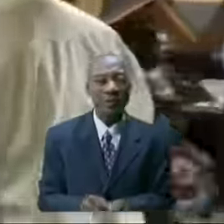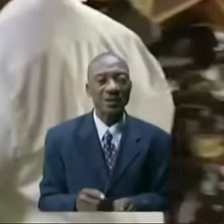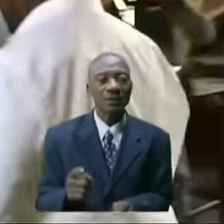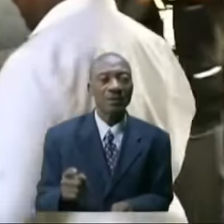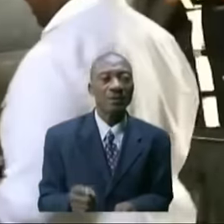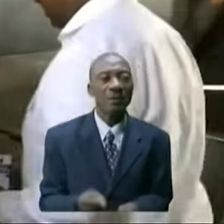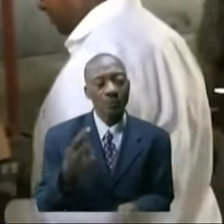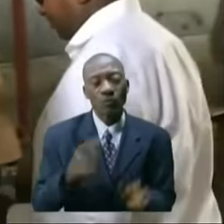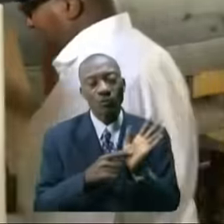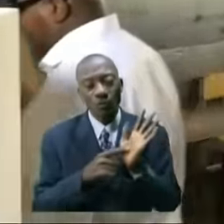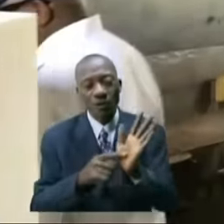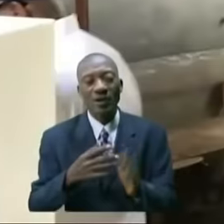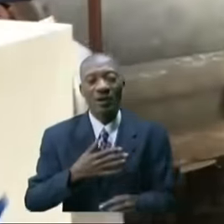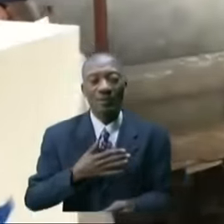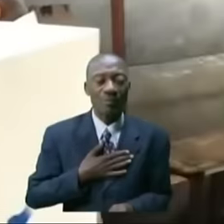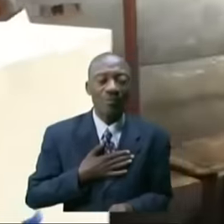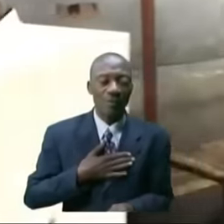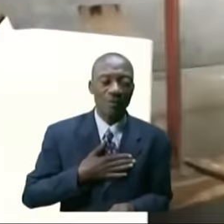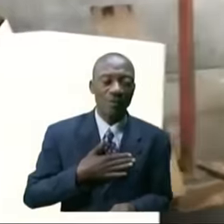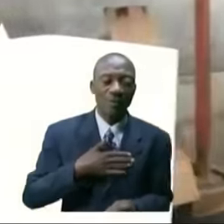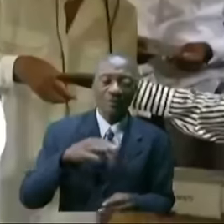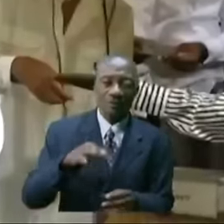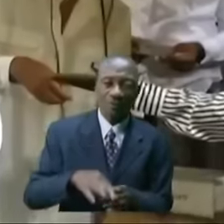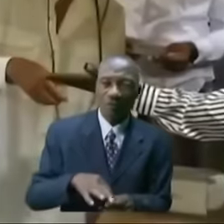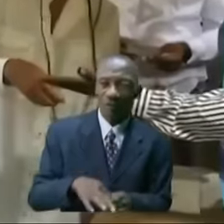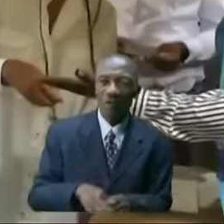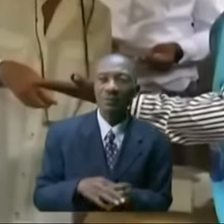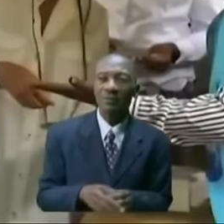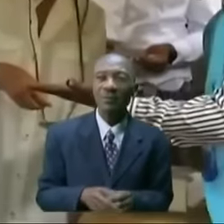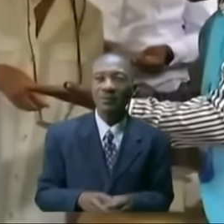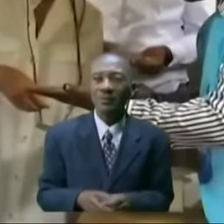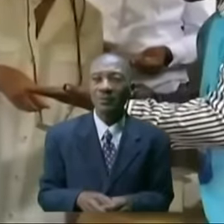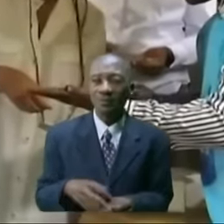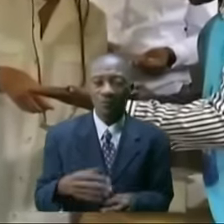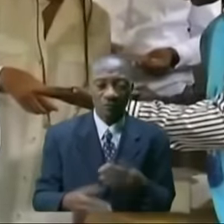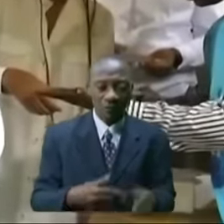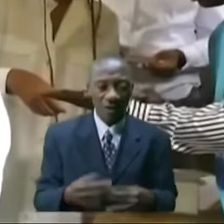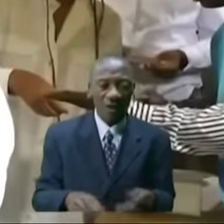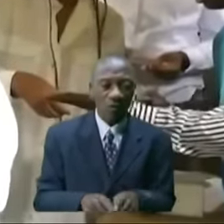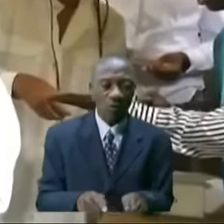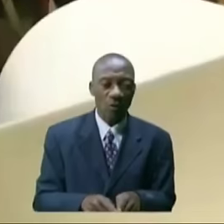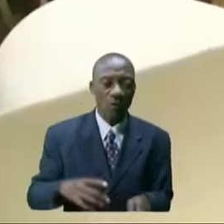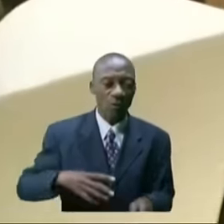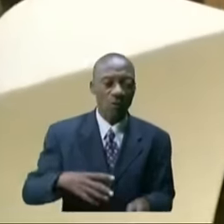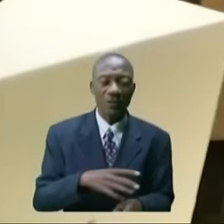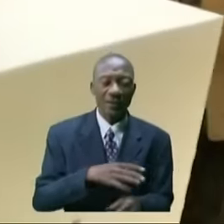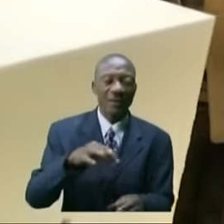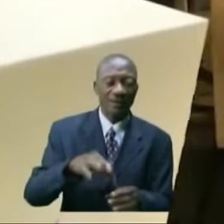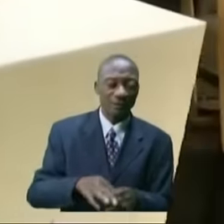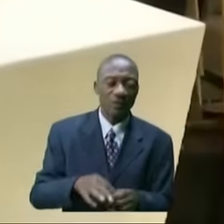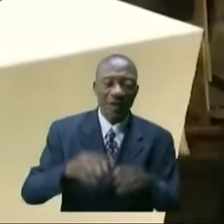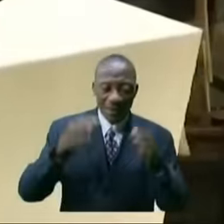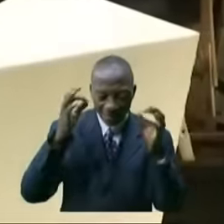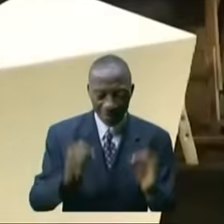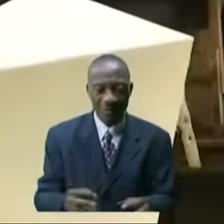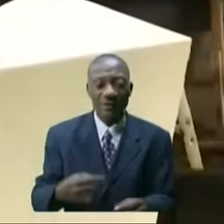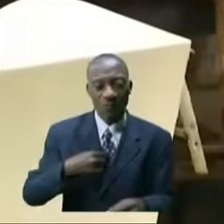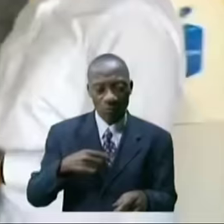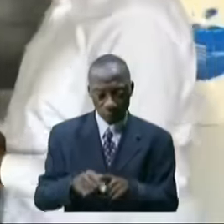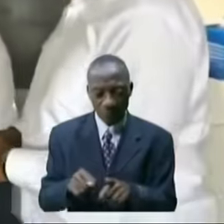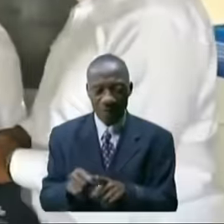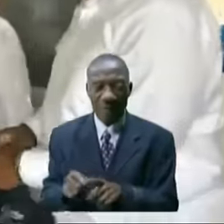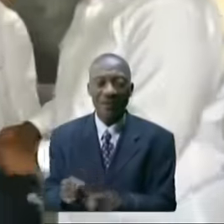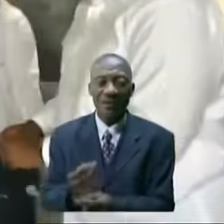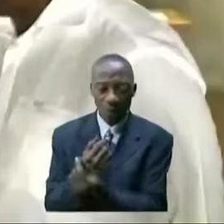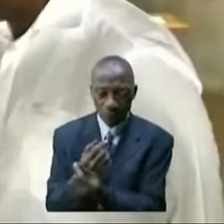mon vote sur les choix déjà annoncés que j'avais fait tant au niveau de la présidentielle qu'au niveau